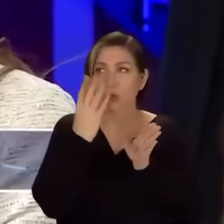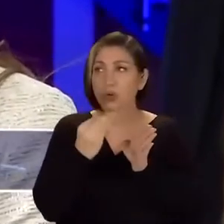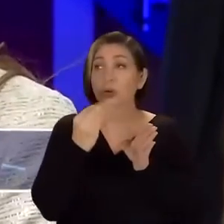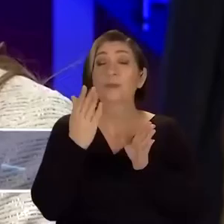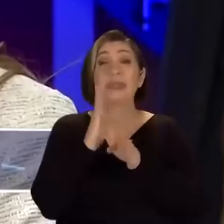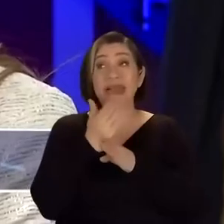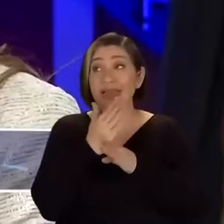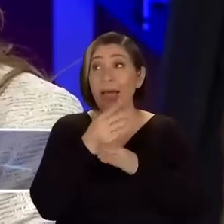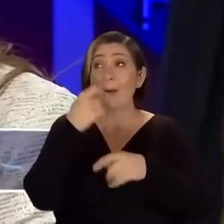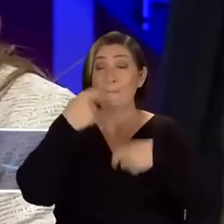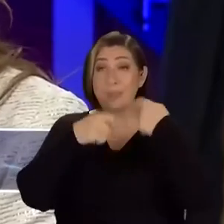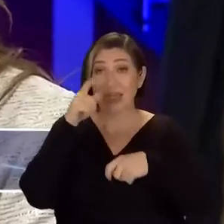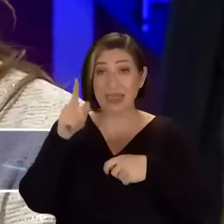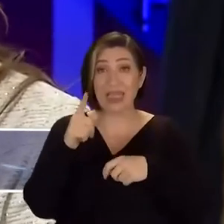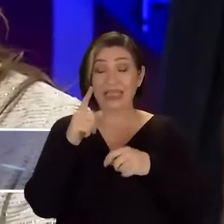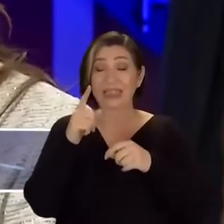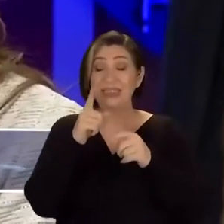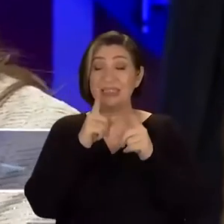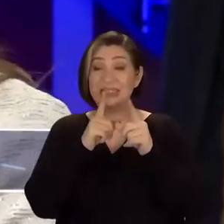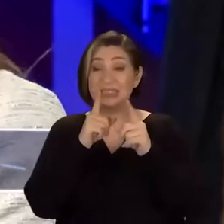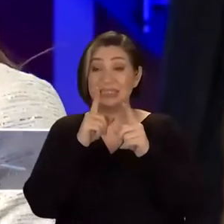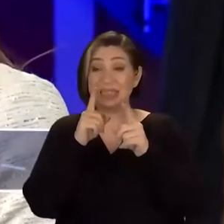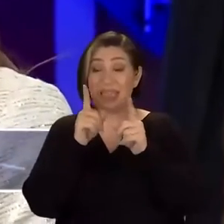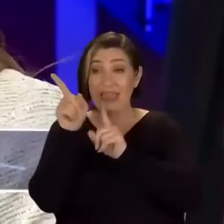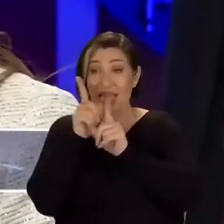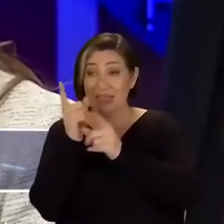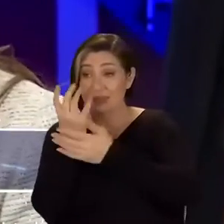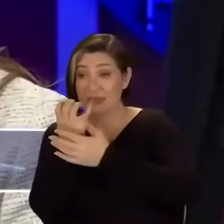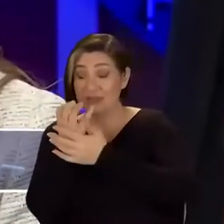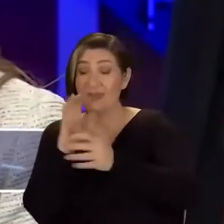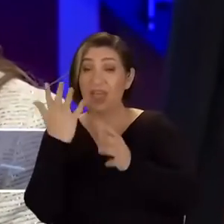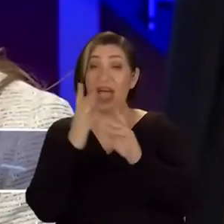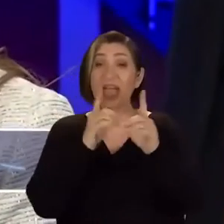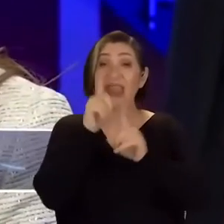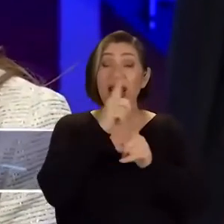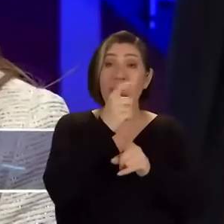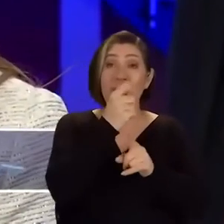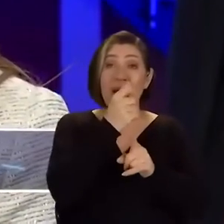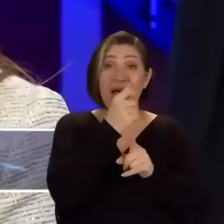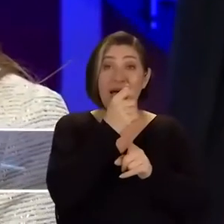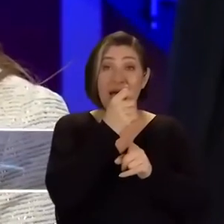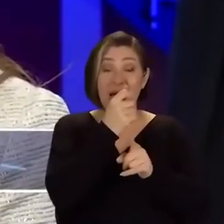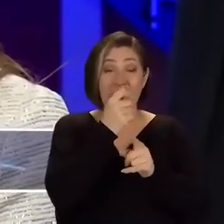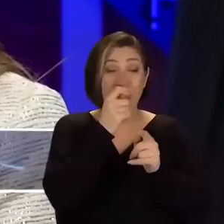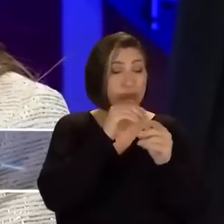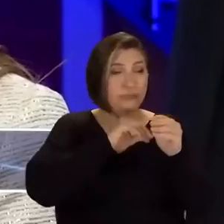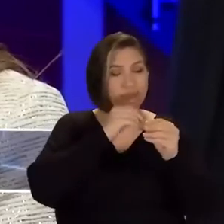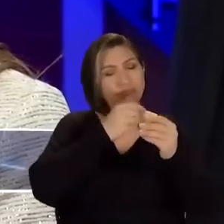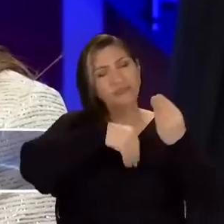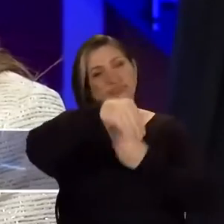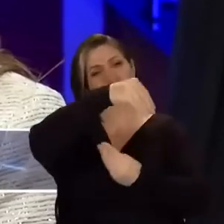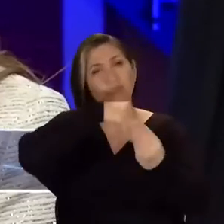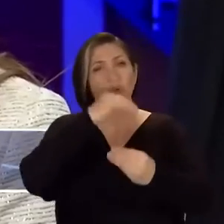evet, bankadan dijital bir yöntemle veya kripto cüzdanlarda kripto para kullanarak siz